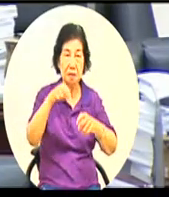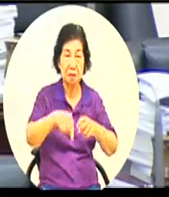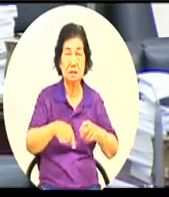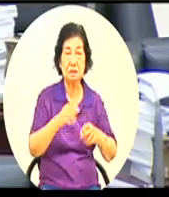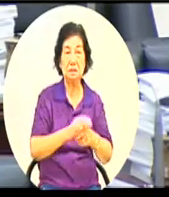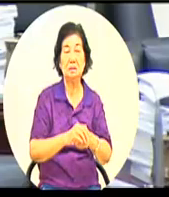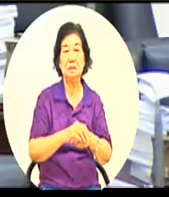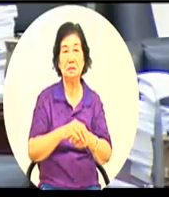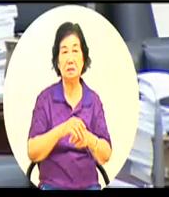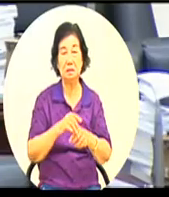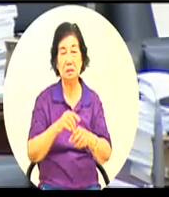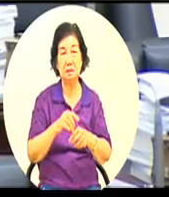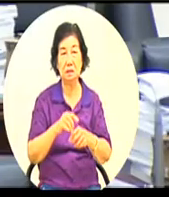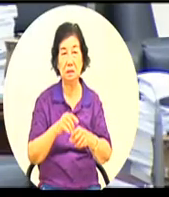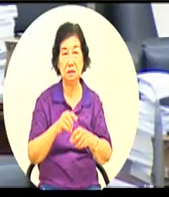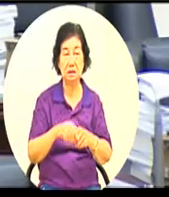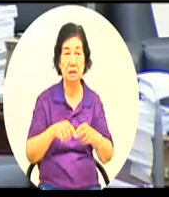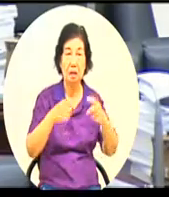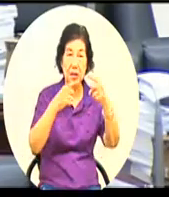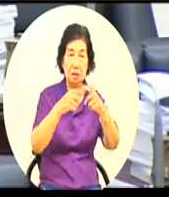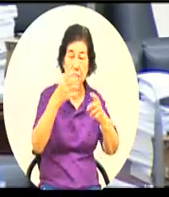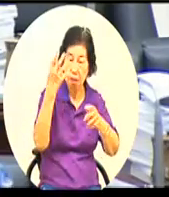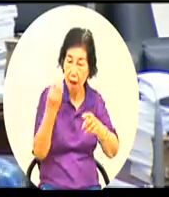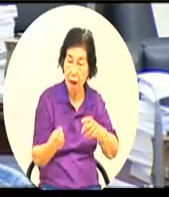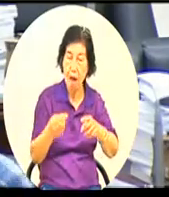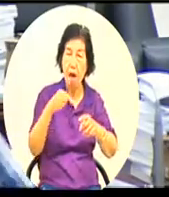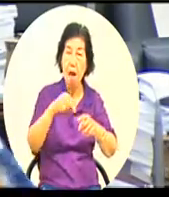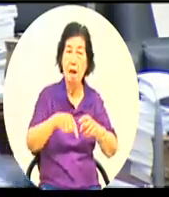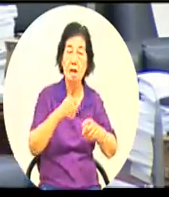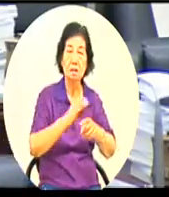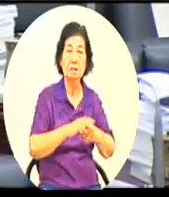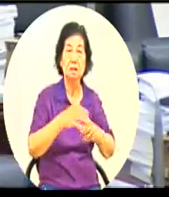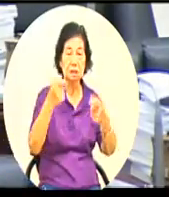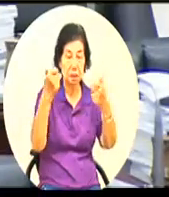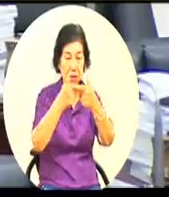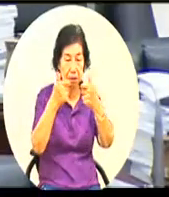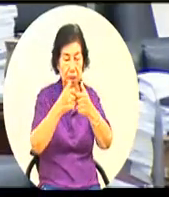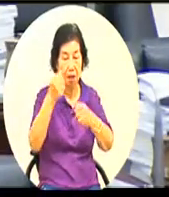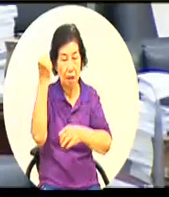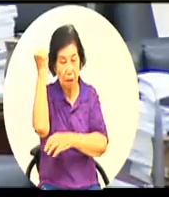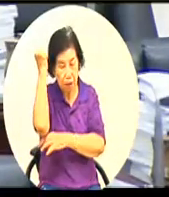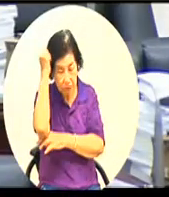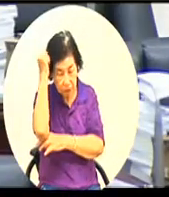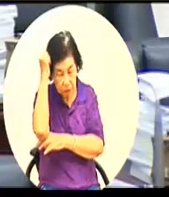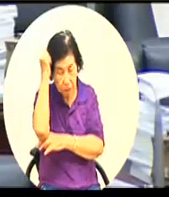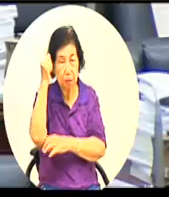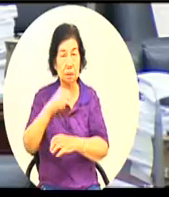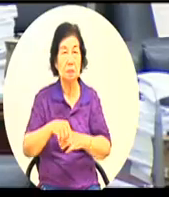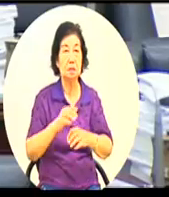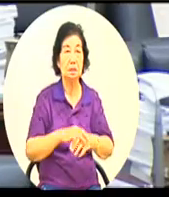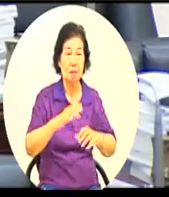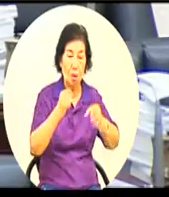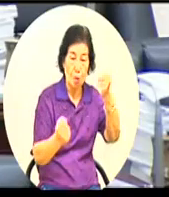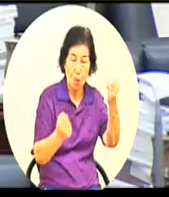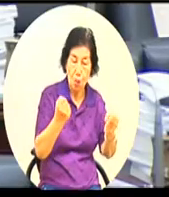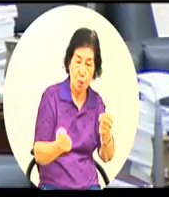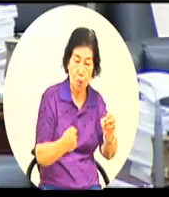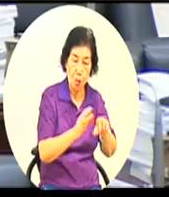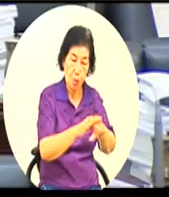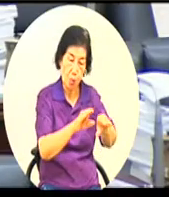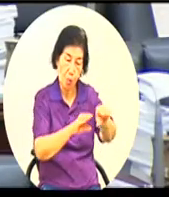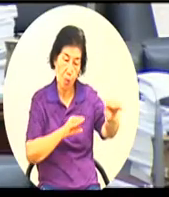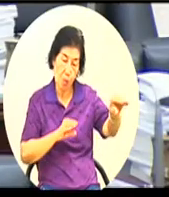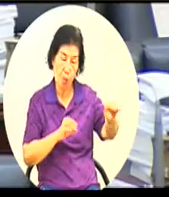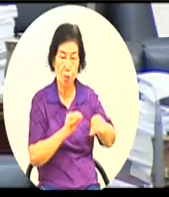高雄市是宜居的城市，啊，就宜居的店。我讲开车也袂塞车，开了偌顺